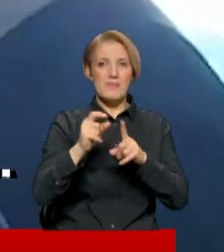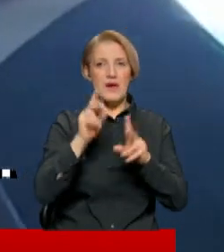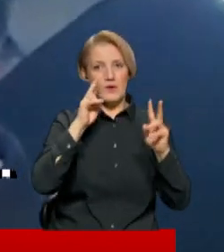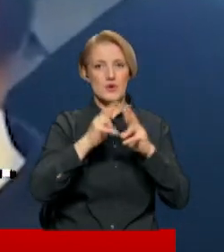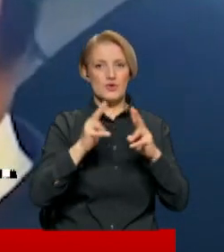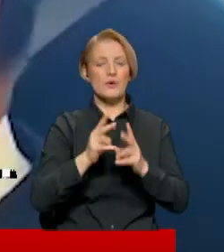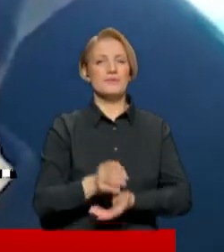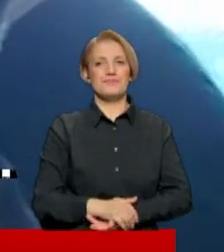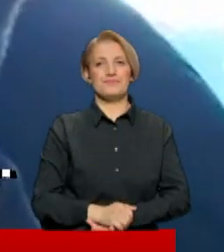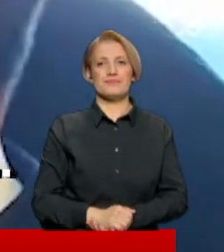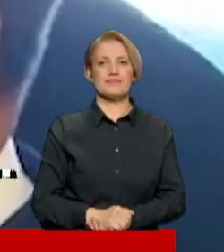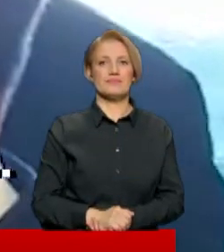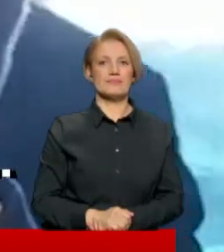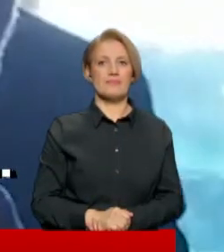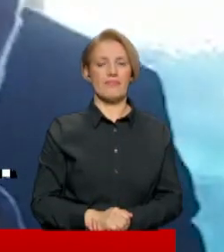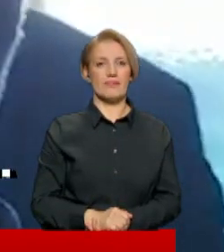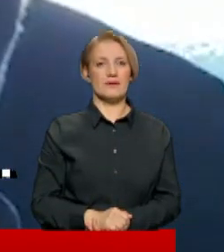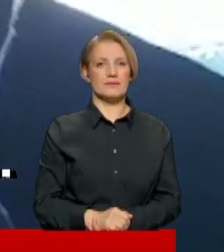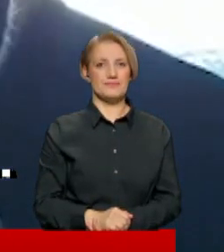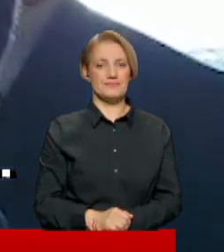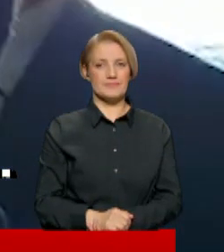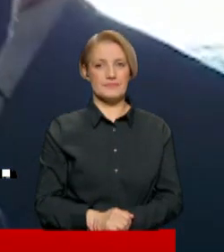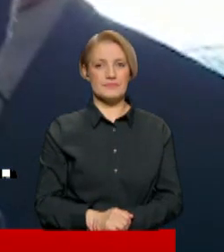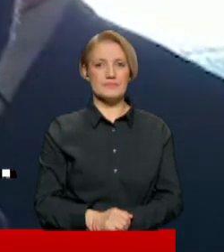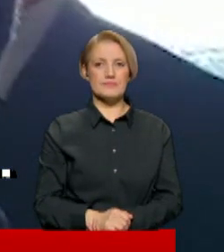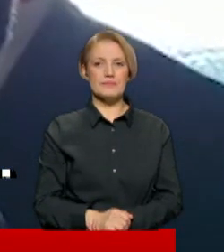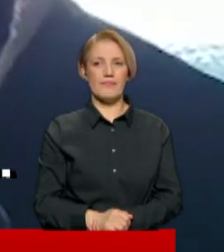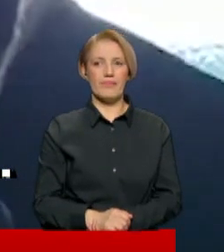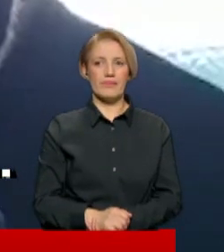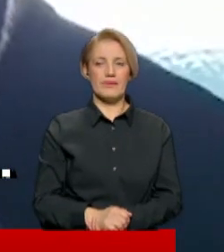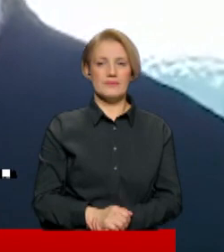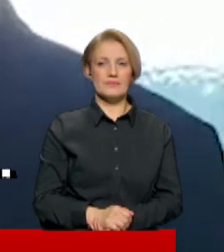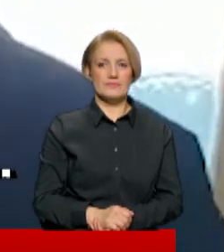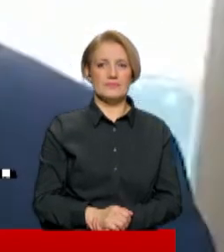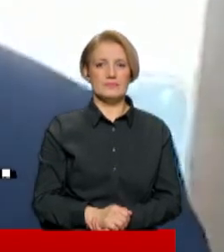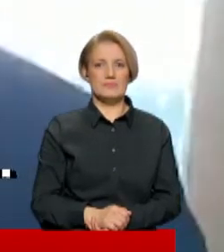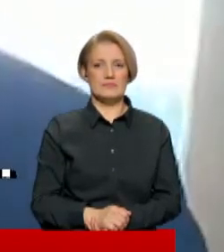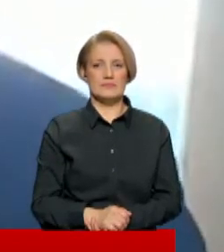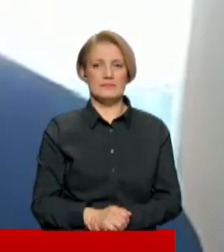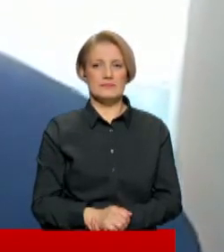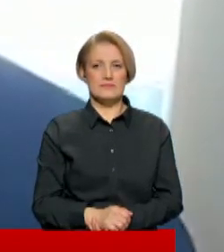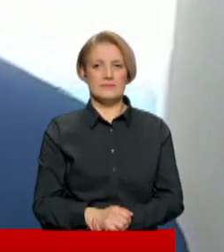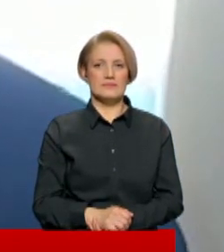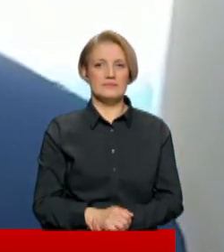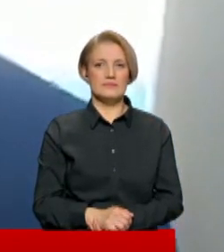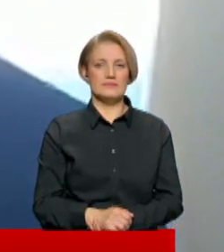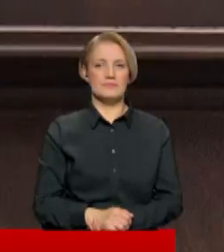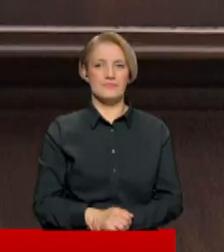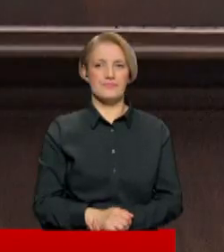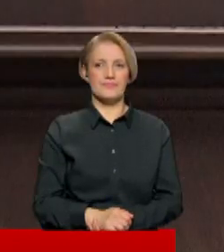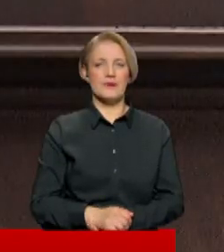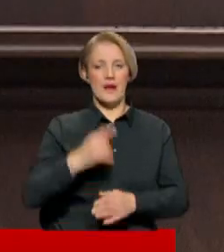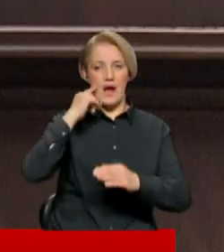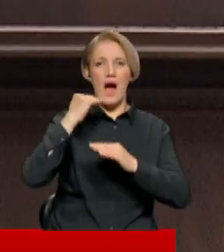birden çok maddedir Anayasa değişikliğinde seçime 7 ay kalmışken parlamentoda yapılmasını doğru olmadığını düşünüyoruz